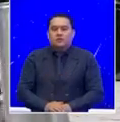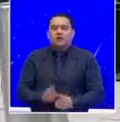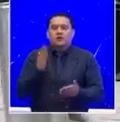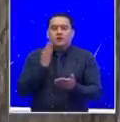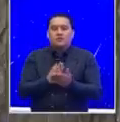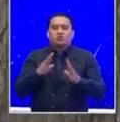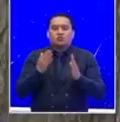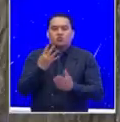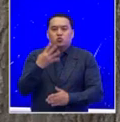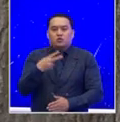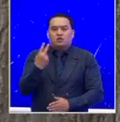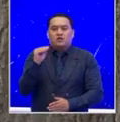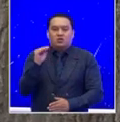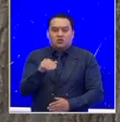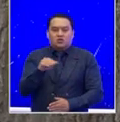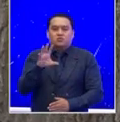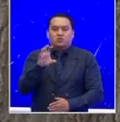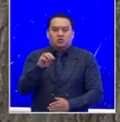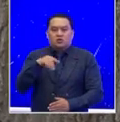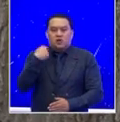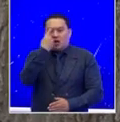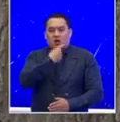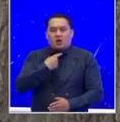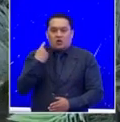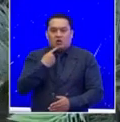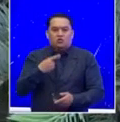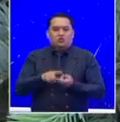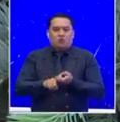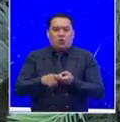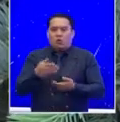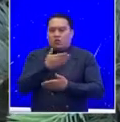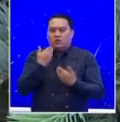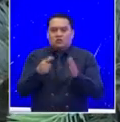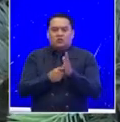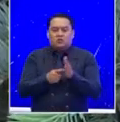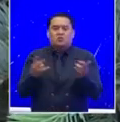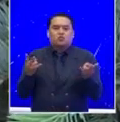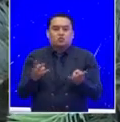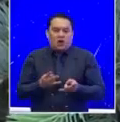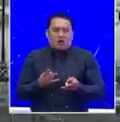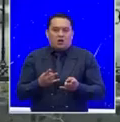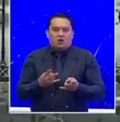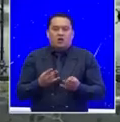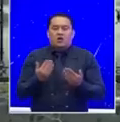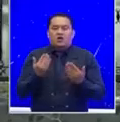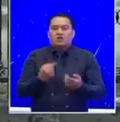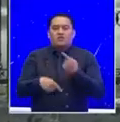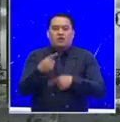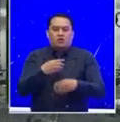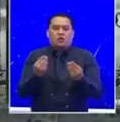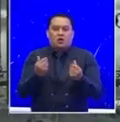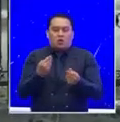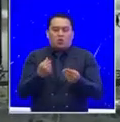случаи, когда 42,5 тысячи тенге получили лица, не относящиеся ни к одной из семи категорий нуждающихся. В данном случае вернуть деньги